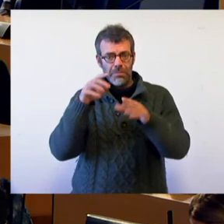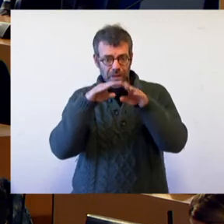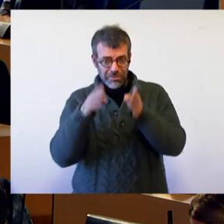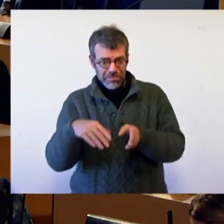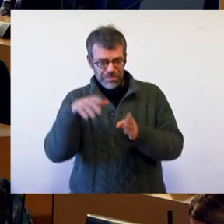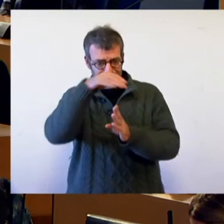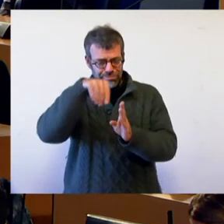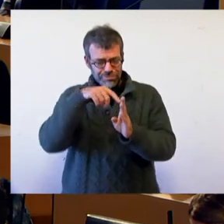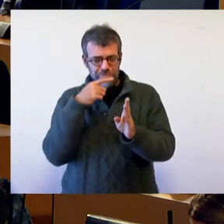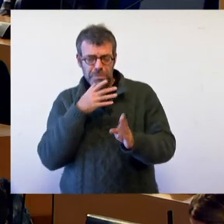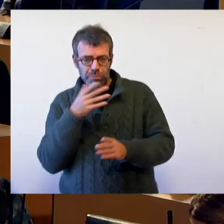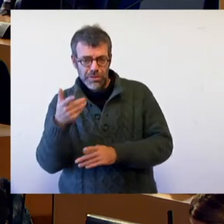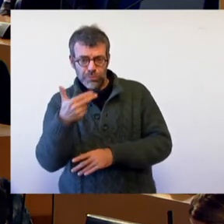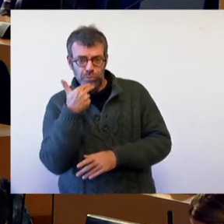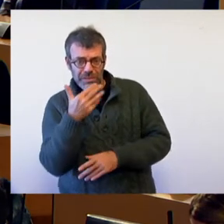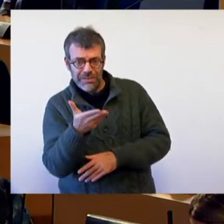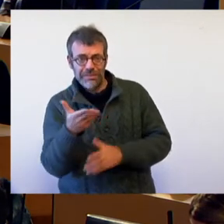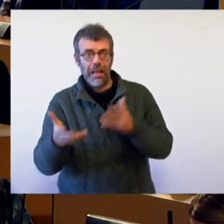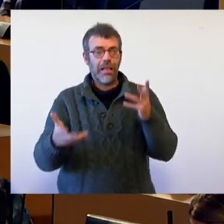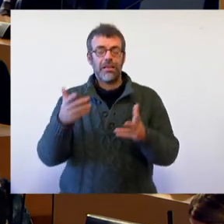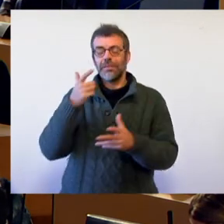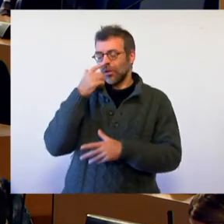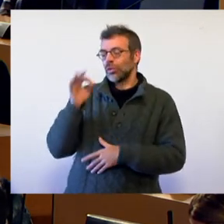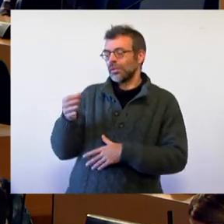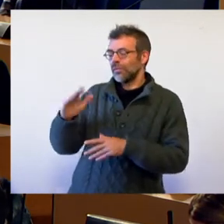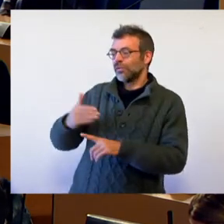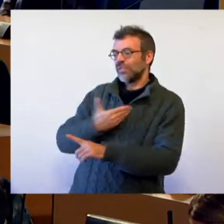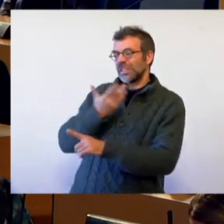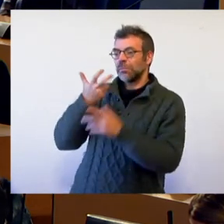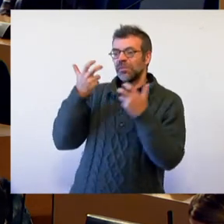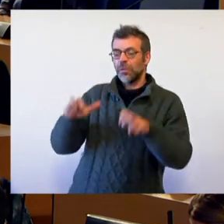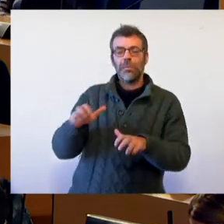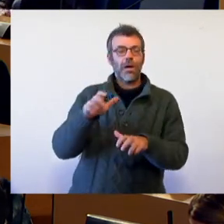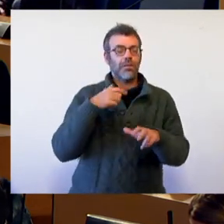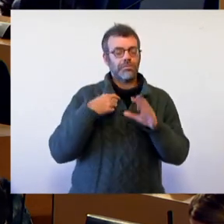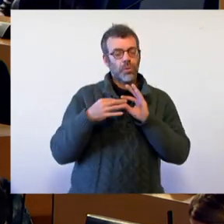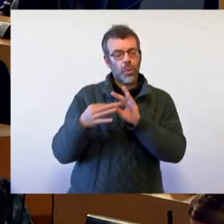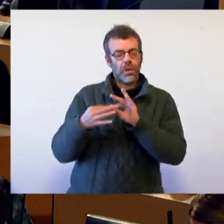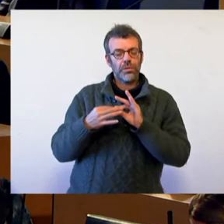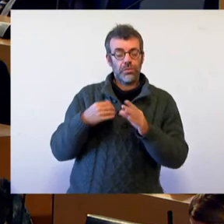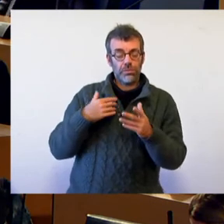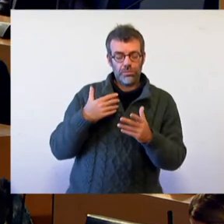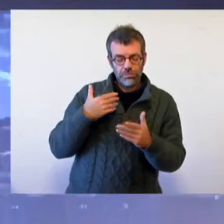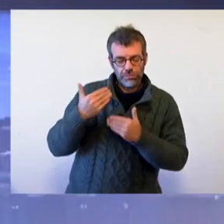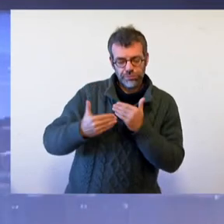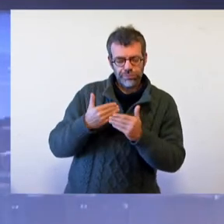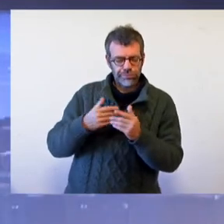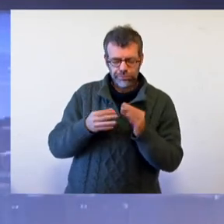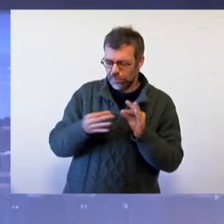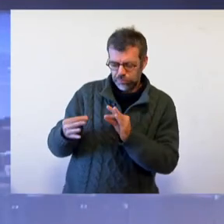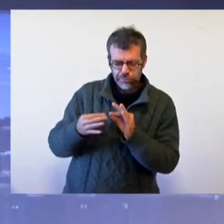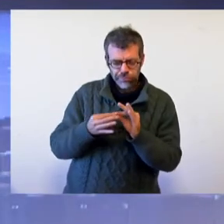je saisirai le délégataire avec lequel, évidemment, nous sommes en relation constante sur ces sujets. Merci.